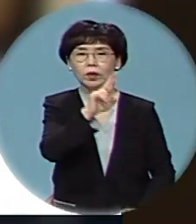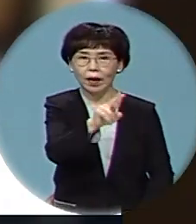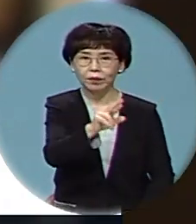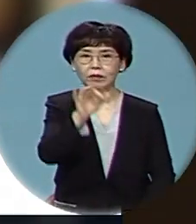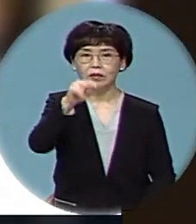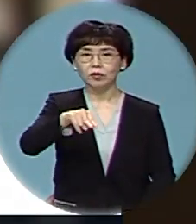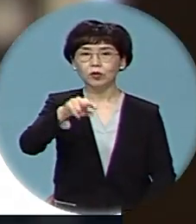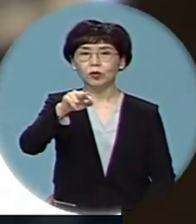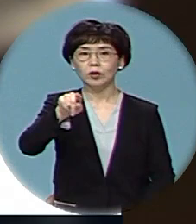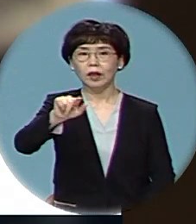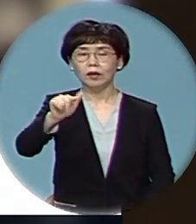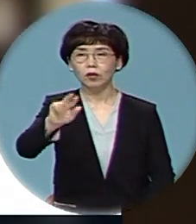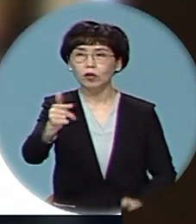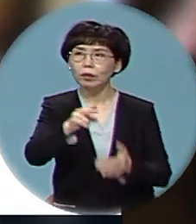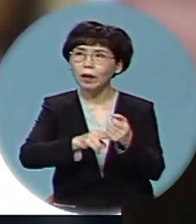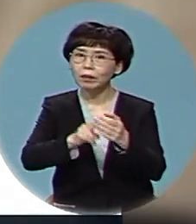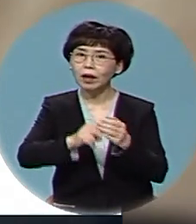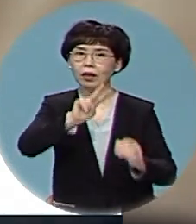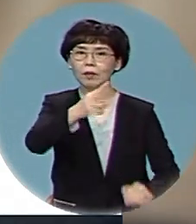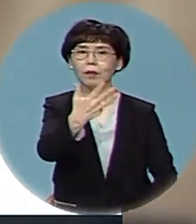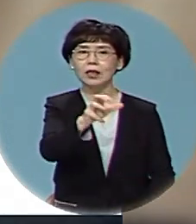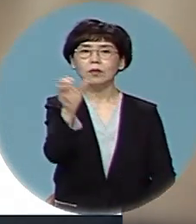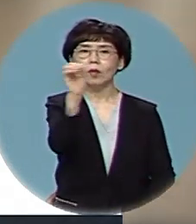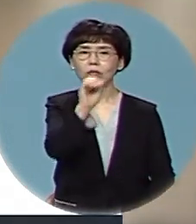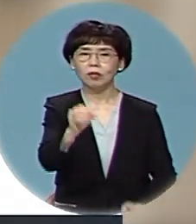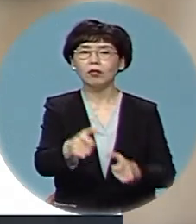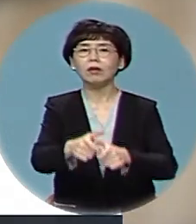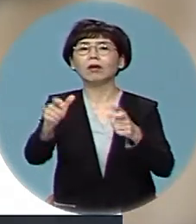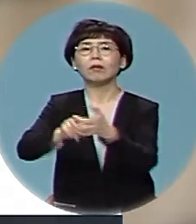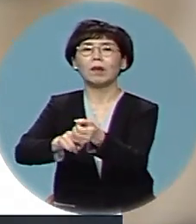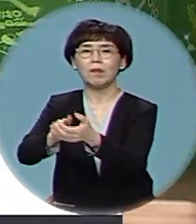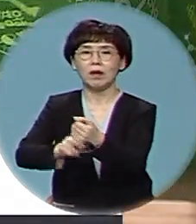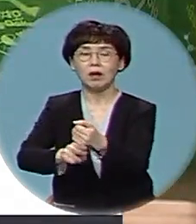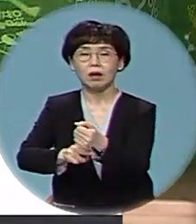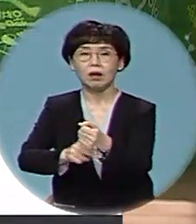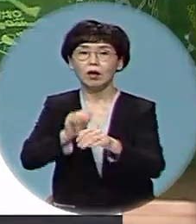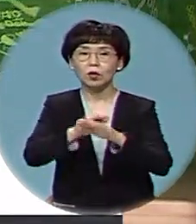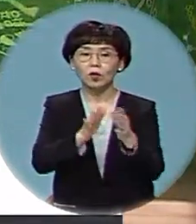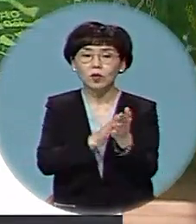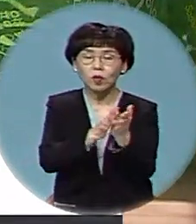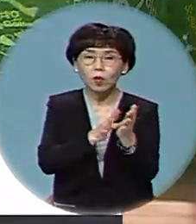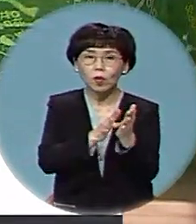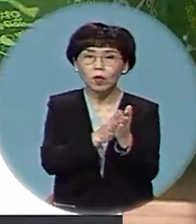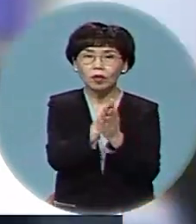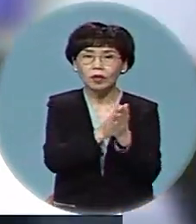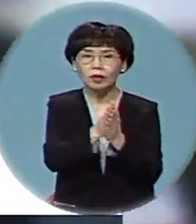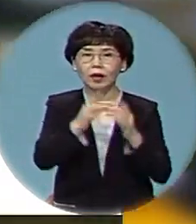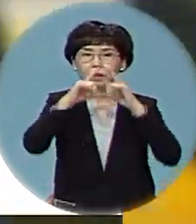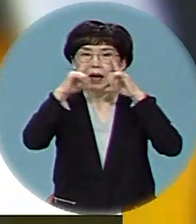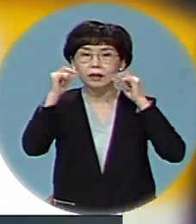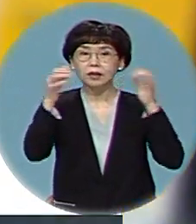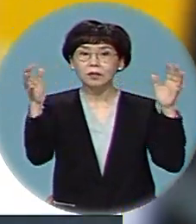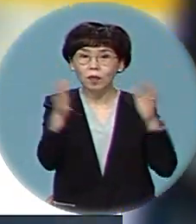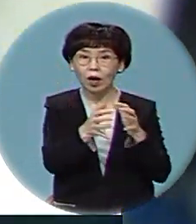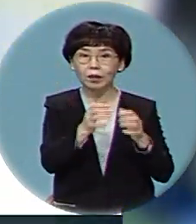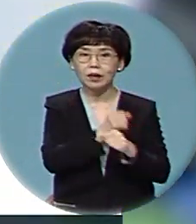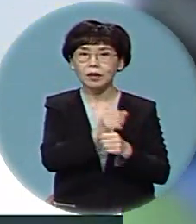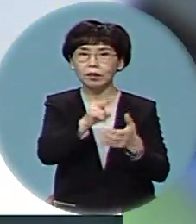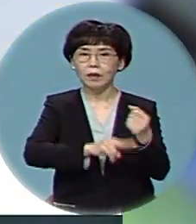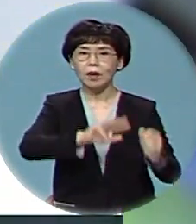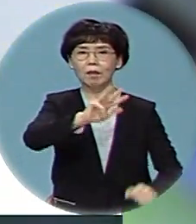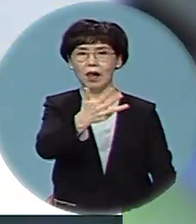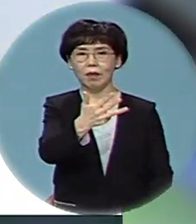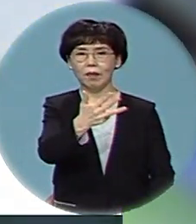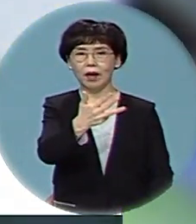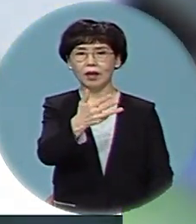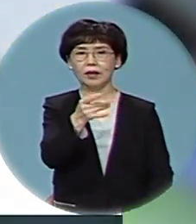등 건강 세트는 매출이 285% 증가했고 손소독제와 마스크 등이 포함된 위생 세트도 800세트